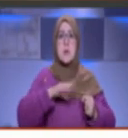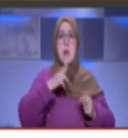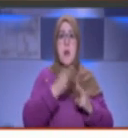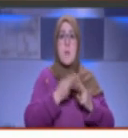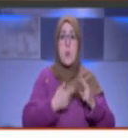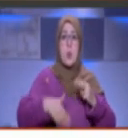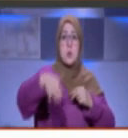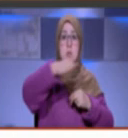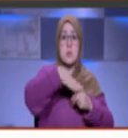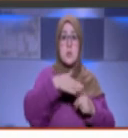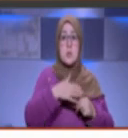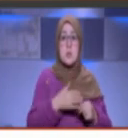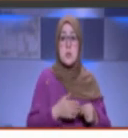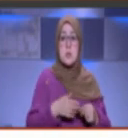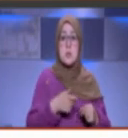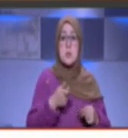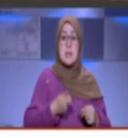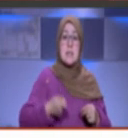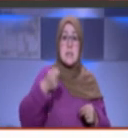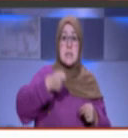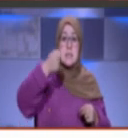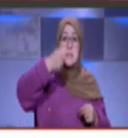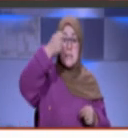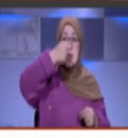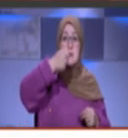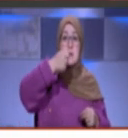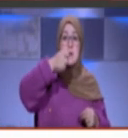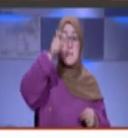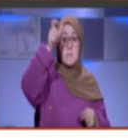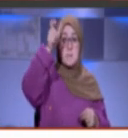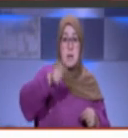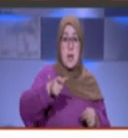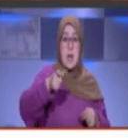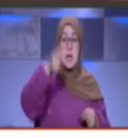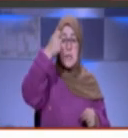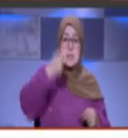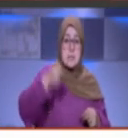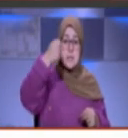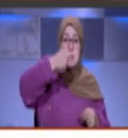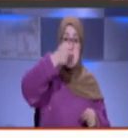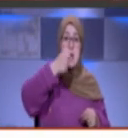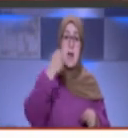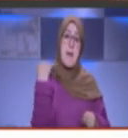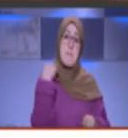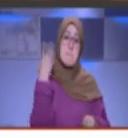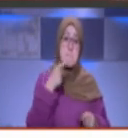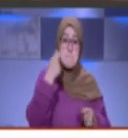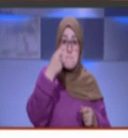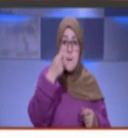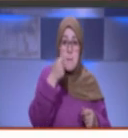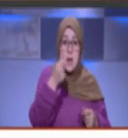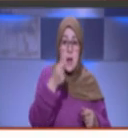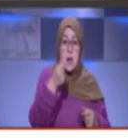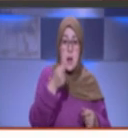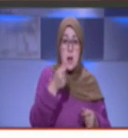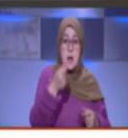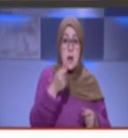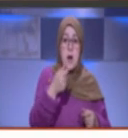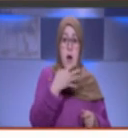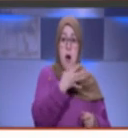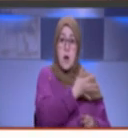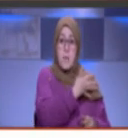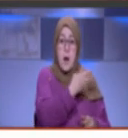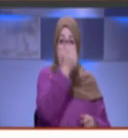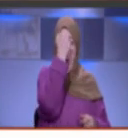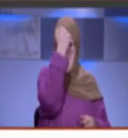الأقصى للسحب من ماكينات الصرف الآلي من 4000 جنيه إلى 10000 جنيه، وذلك للحد من تواجد